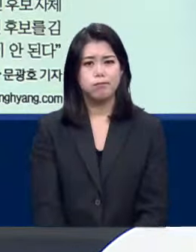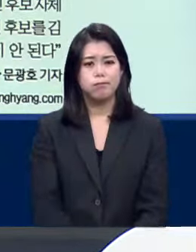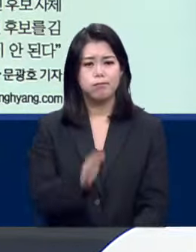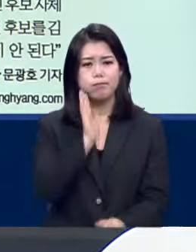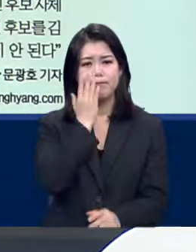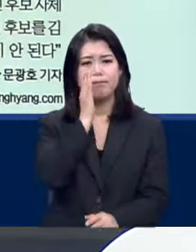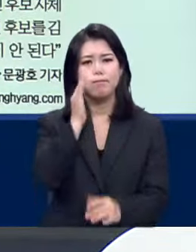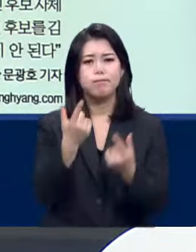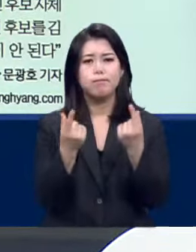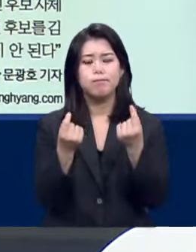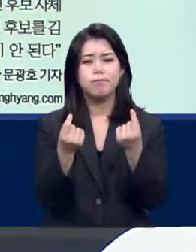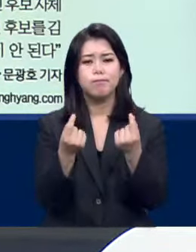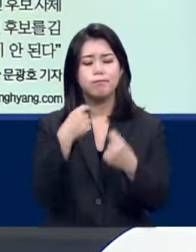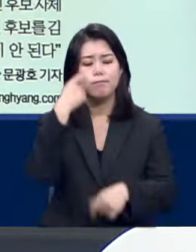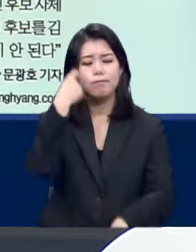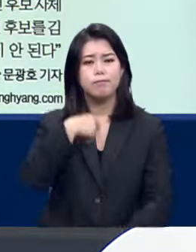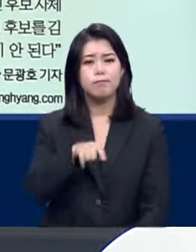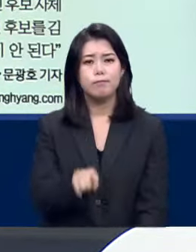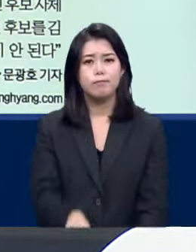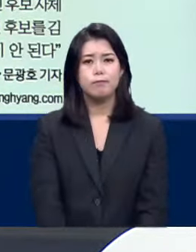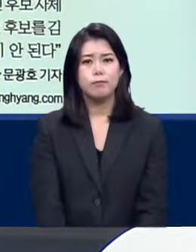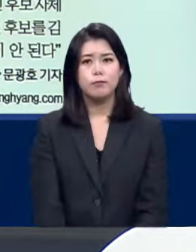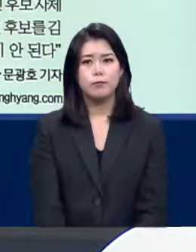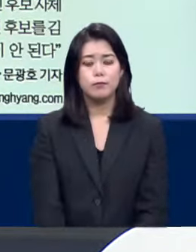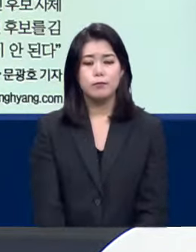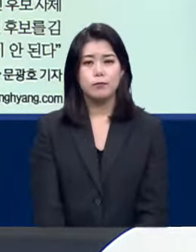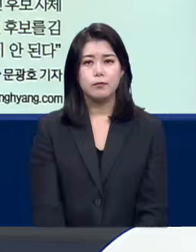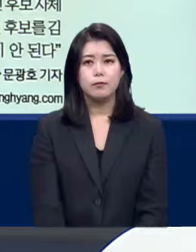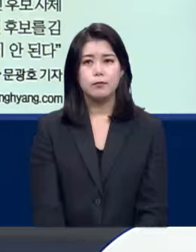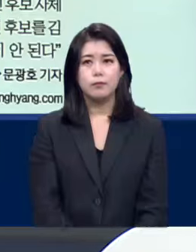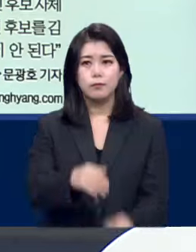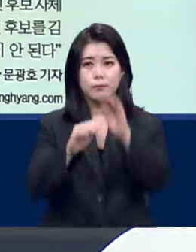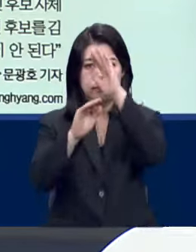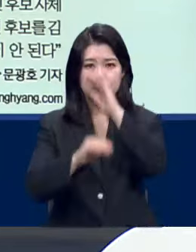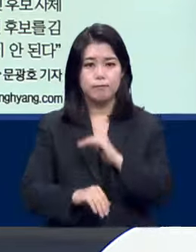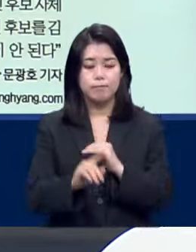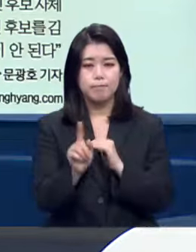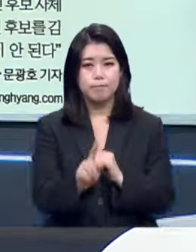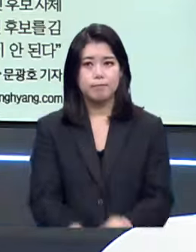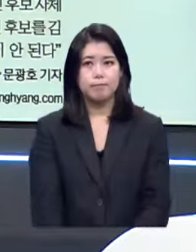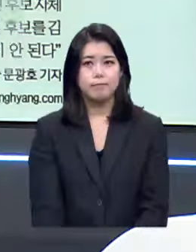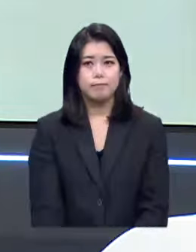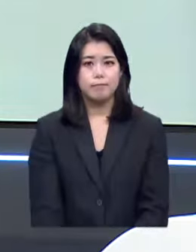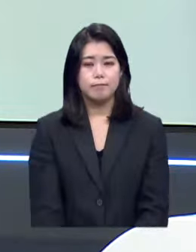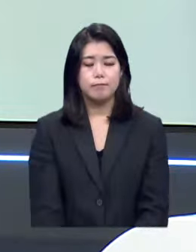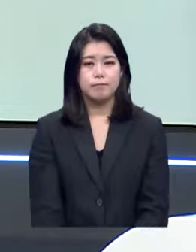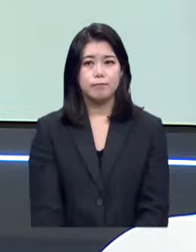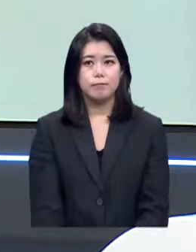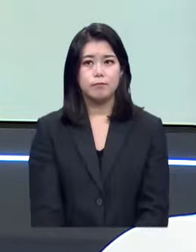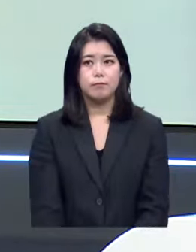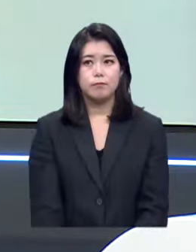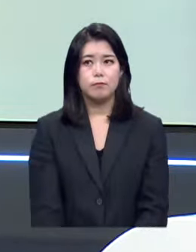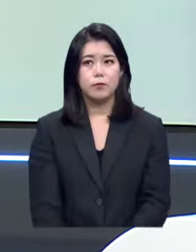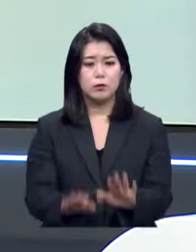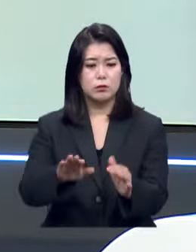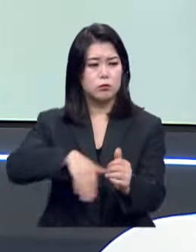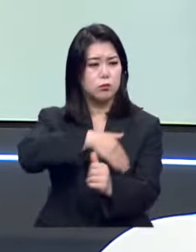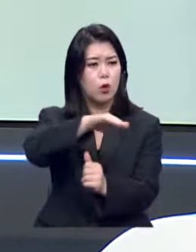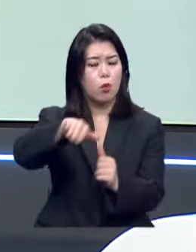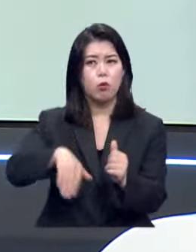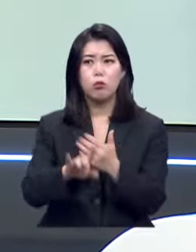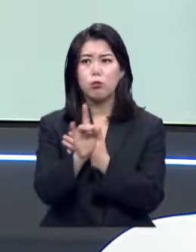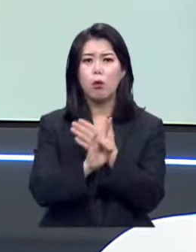자극적으로 좀 대응을 했어요 뭐라고 얘기했는지 내용을 좀 보겠습니다 지금